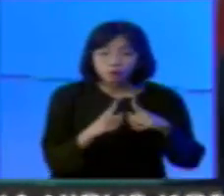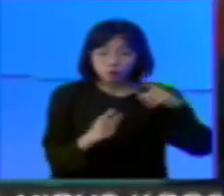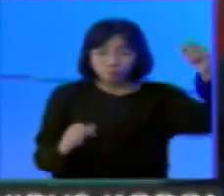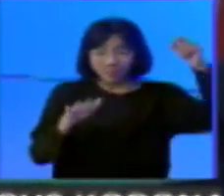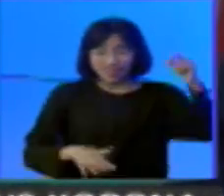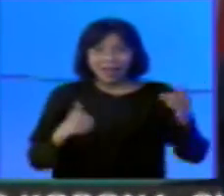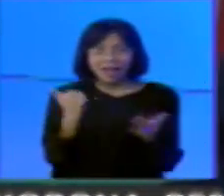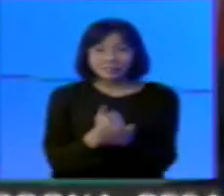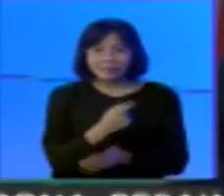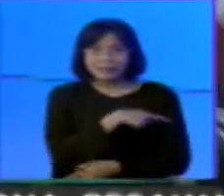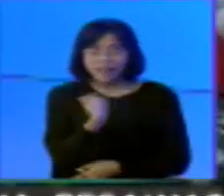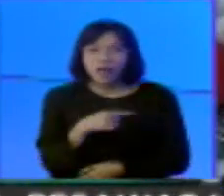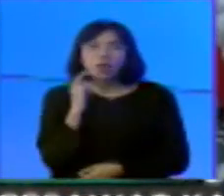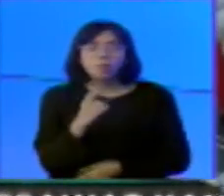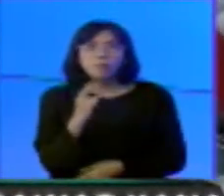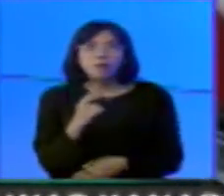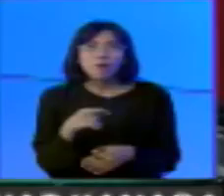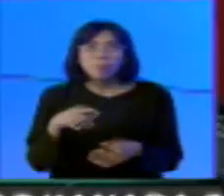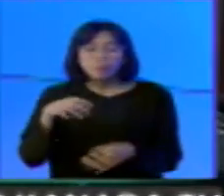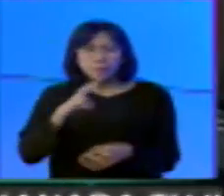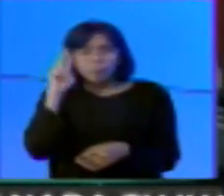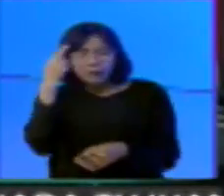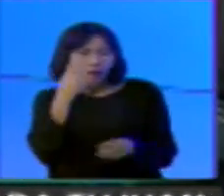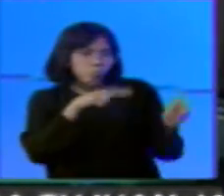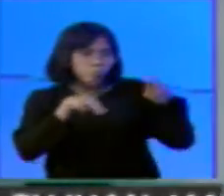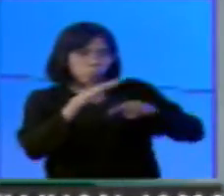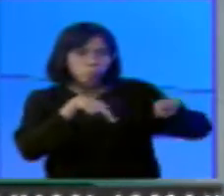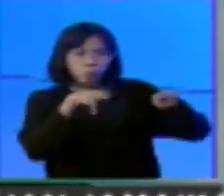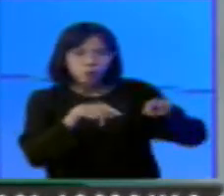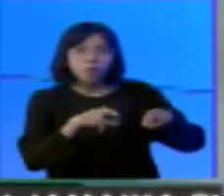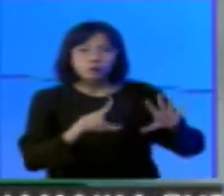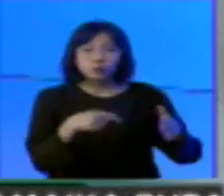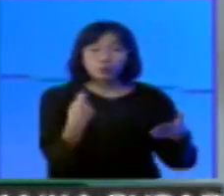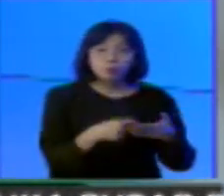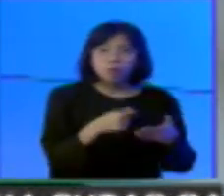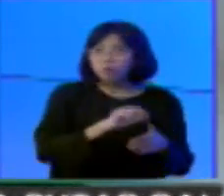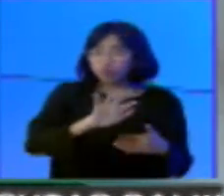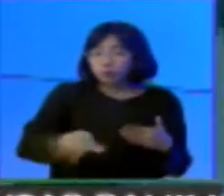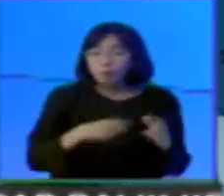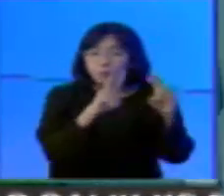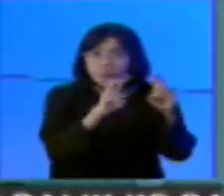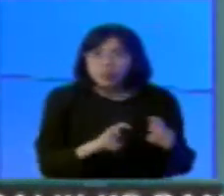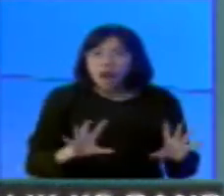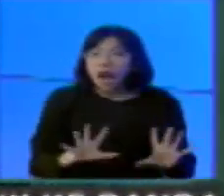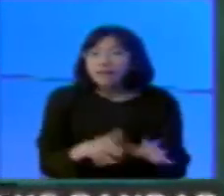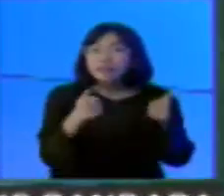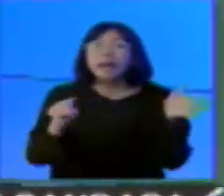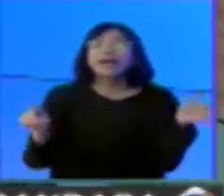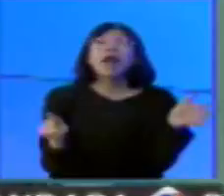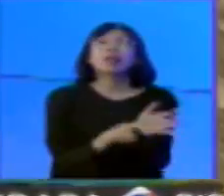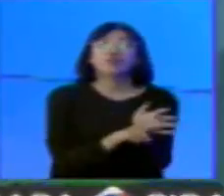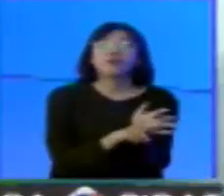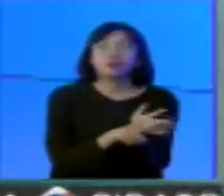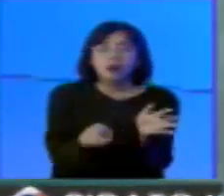dari Cina terus dipantau kesehatannya. Hasil pemeriksaan semua mahasiswa tersebut dinyatakan negatif virus corona dan sudah diperbolehkan